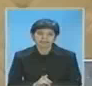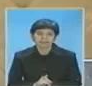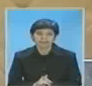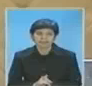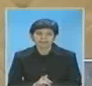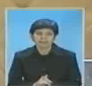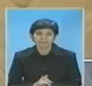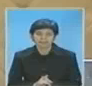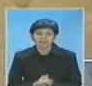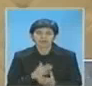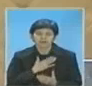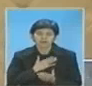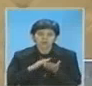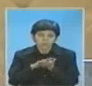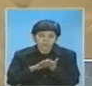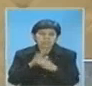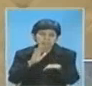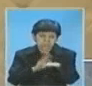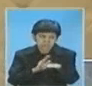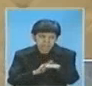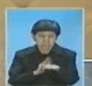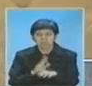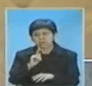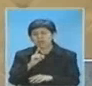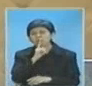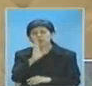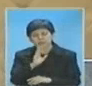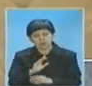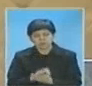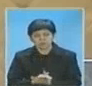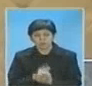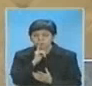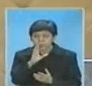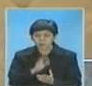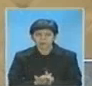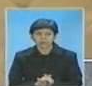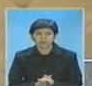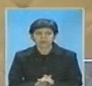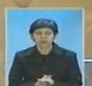ะครับเพราะฉะนั้นก็ขออนุญาตเตือนท่านขจิตนะครับต่อไปก็อย่าว่ากันอย่างนี้นะ